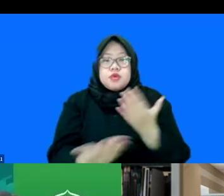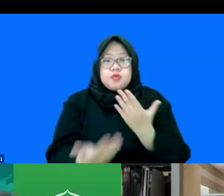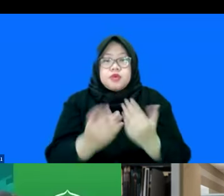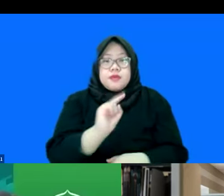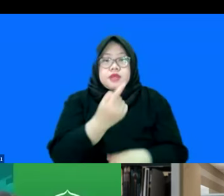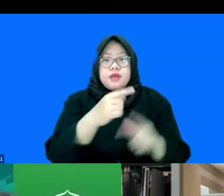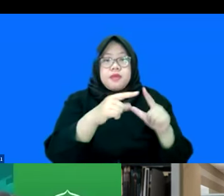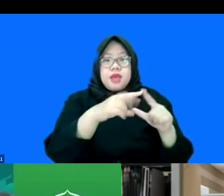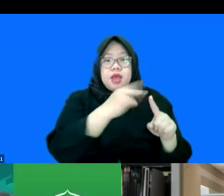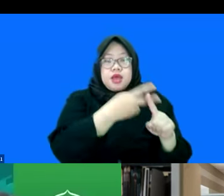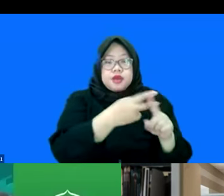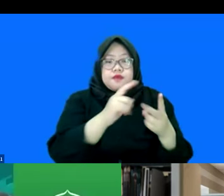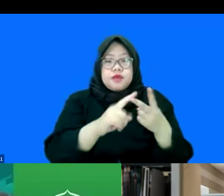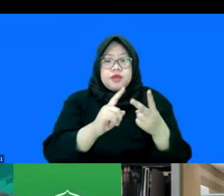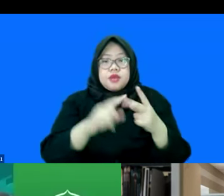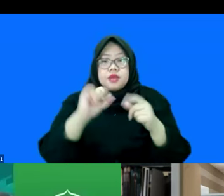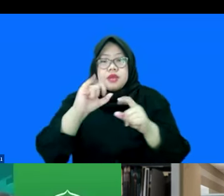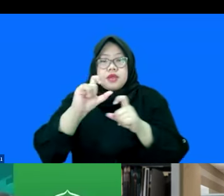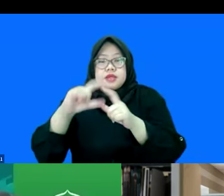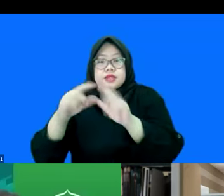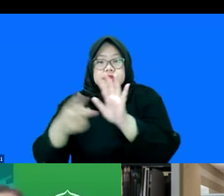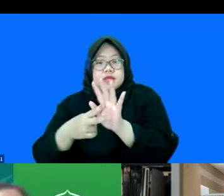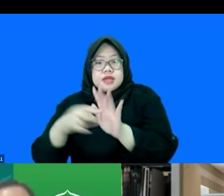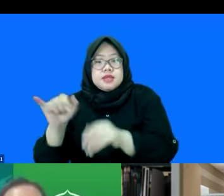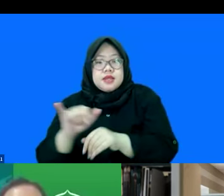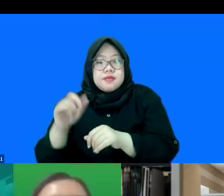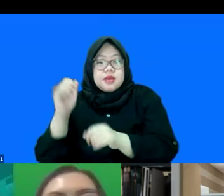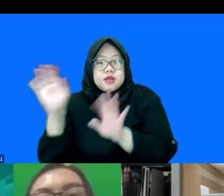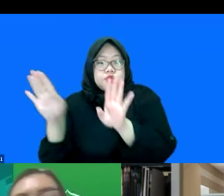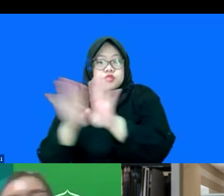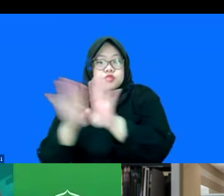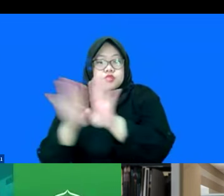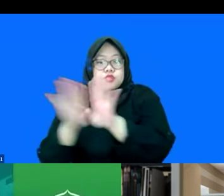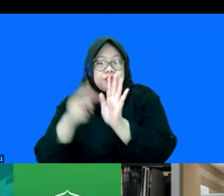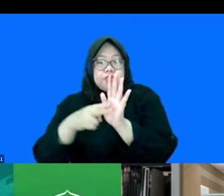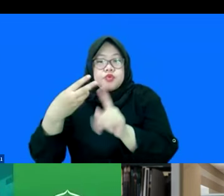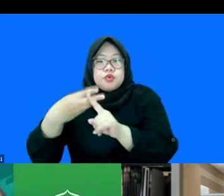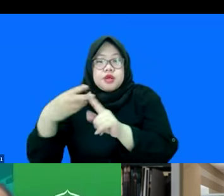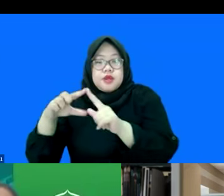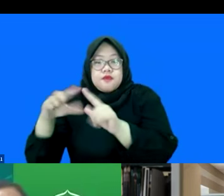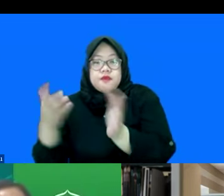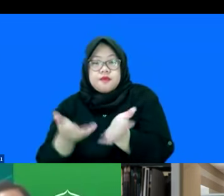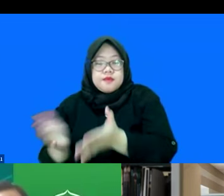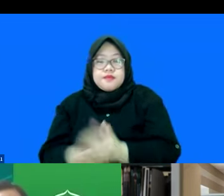Nifa, dan ditutup oleh Bu Nifa. Pada Bang Arif, dipersilahkan untuk closing statementnya.